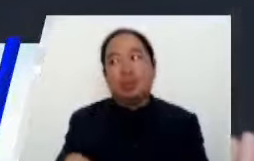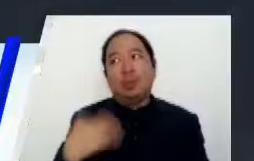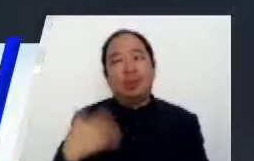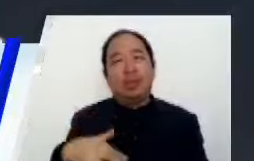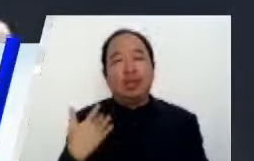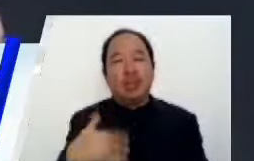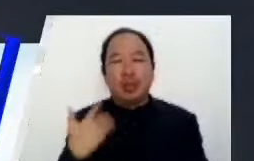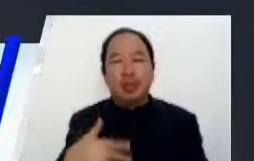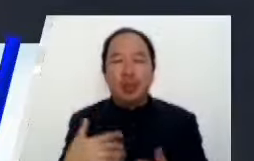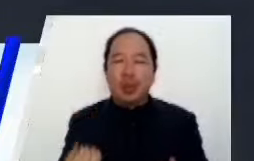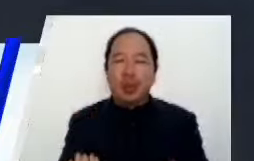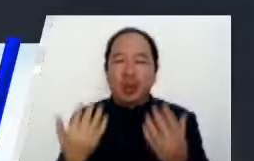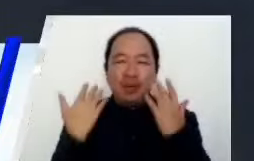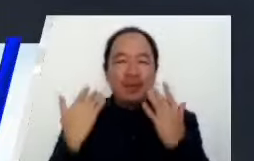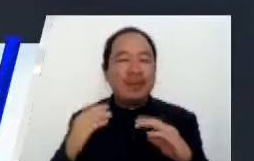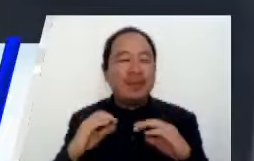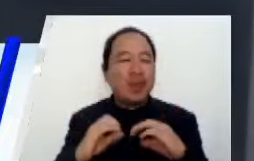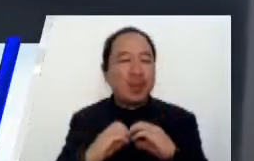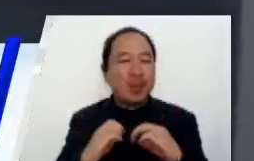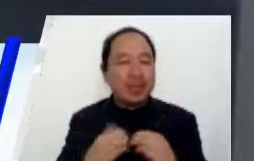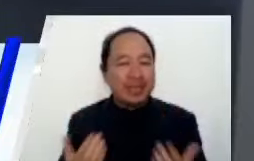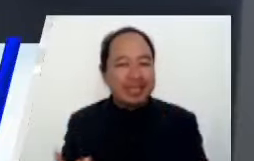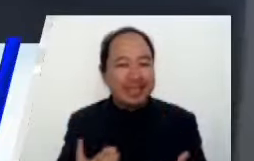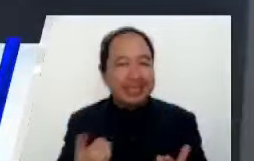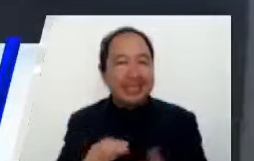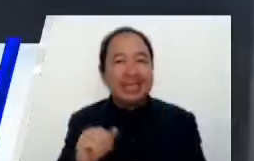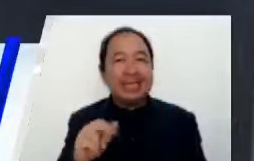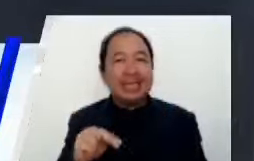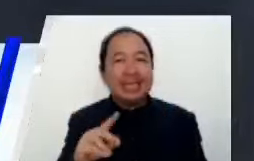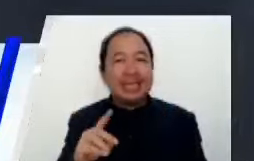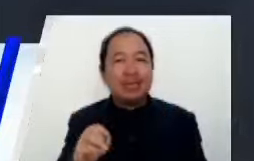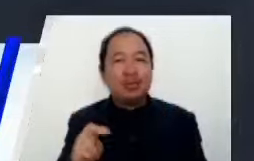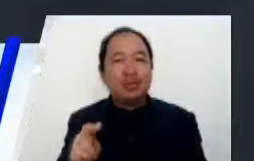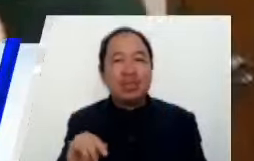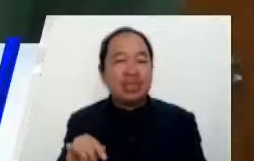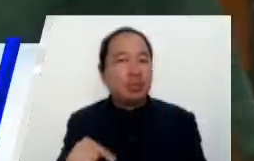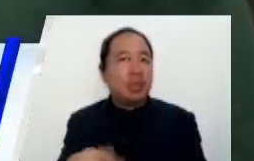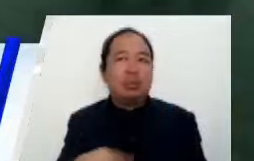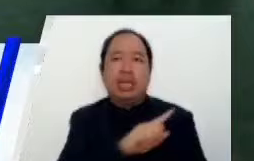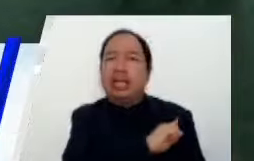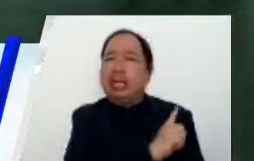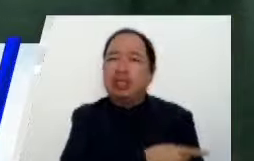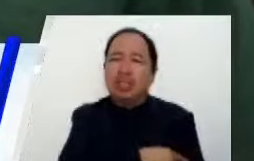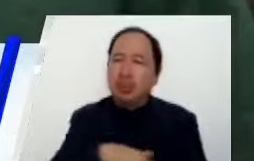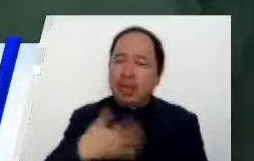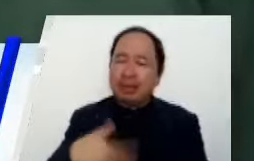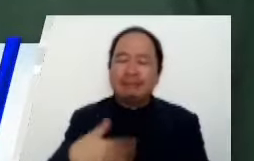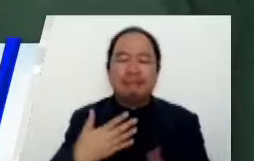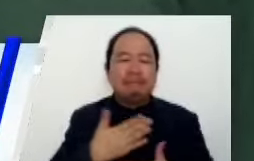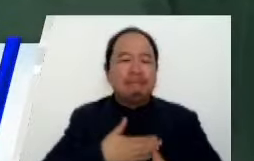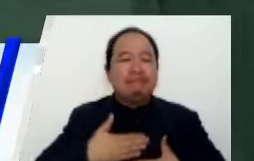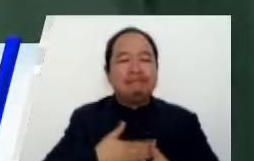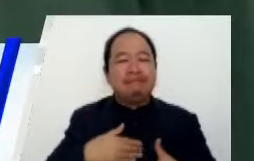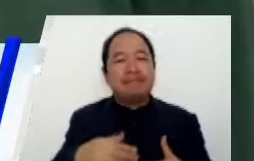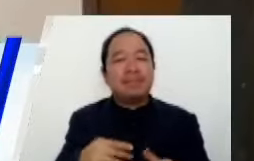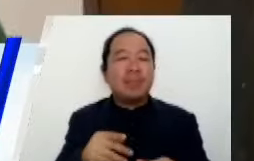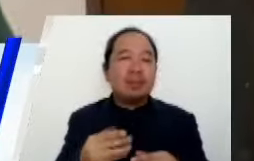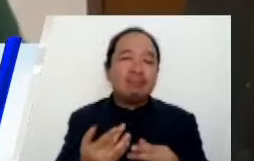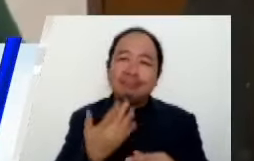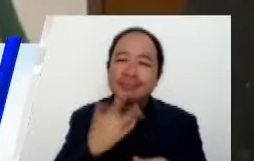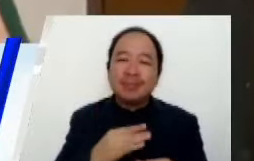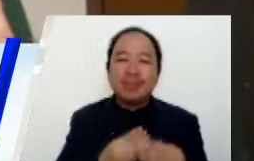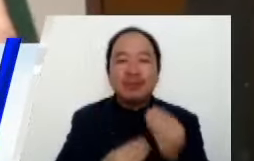kapuso natin dito sa Kandoni. Grabe talaga sila, ang energy nila. Diba? Sarap mag-perform. And masasarap ang mga food nila. Sana makabalik ulit kami